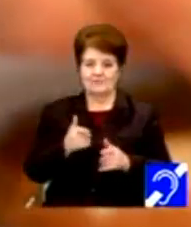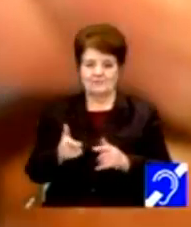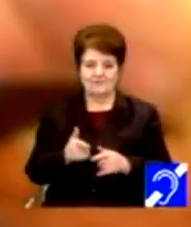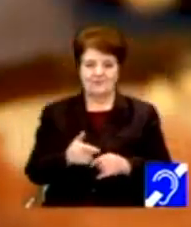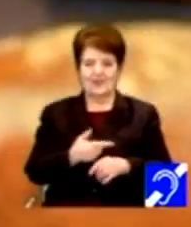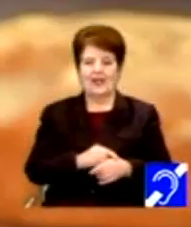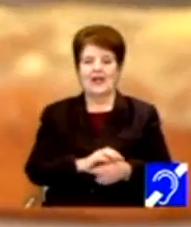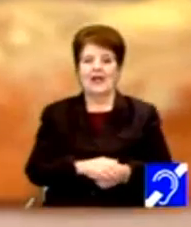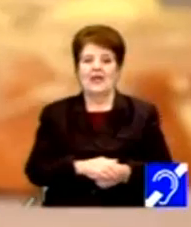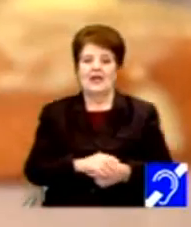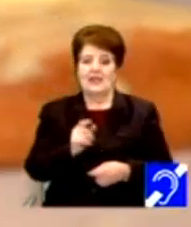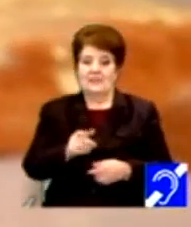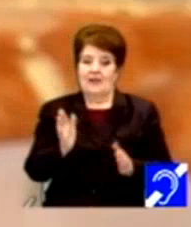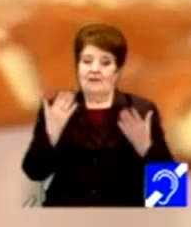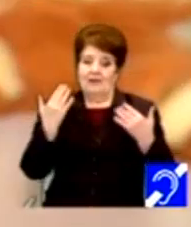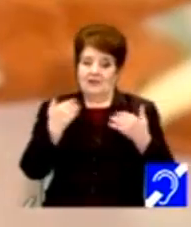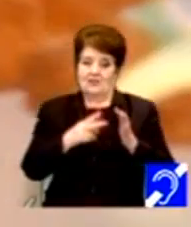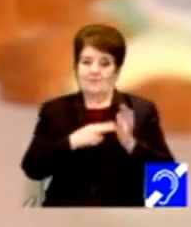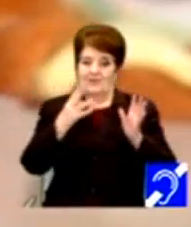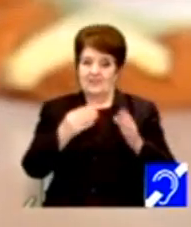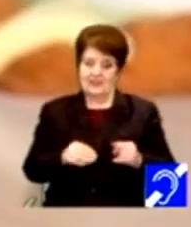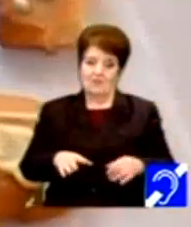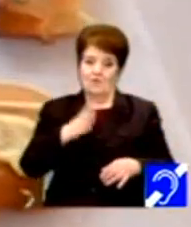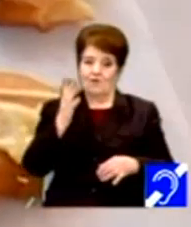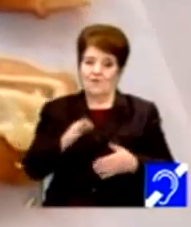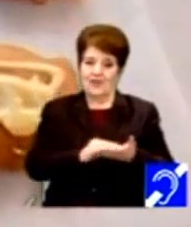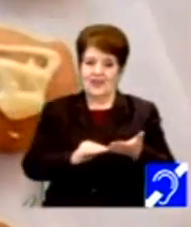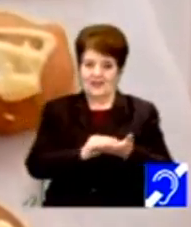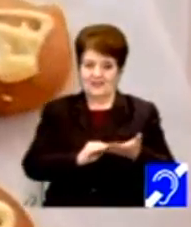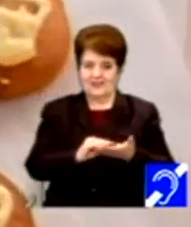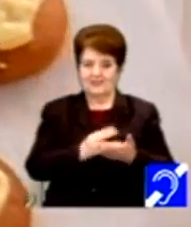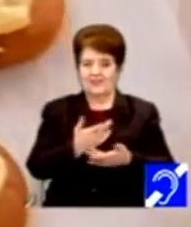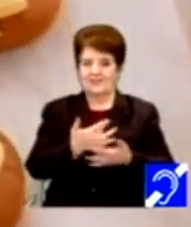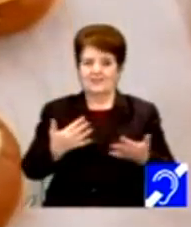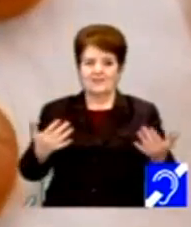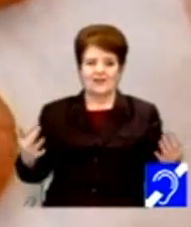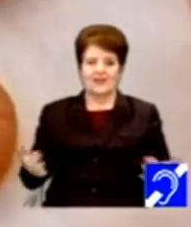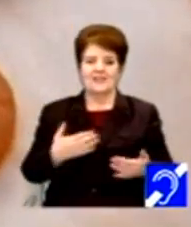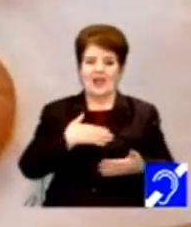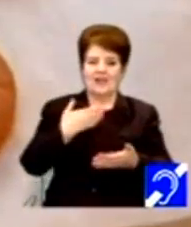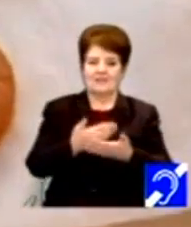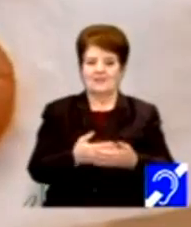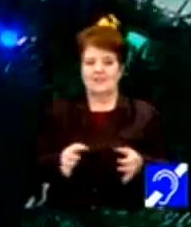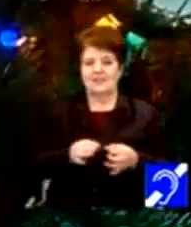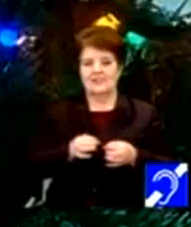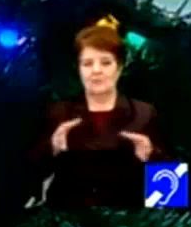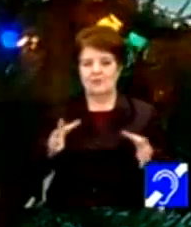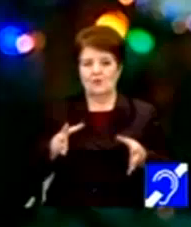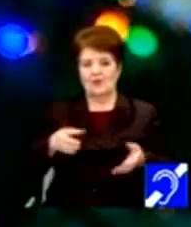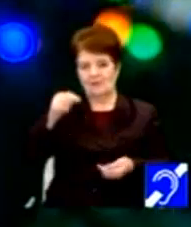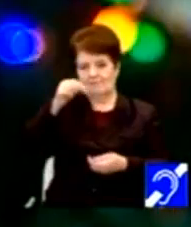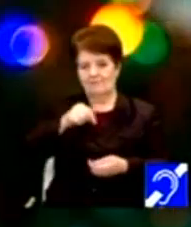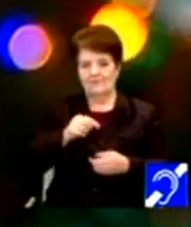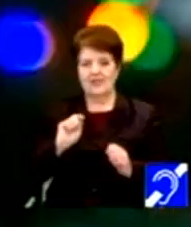cadrul clubului de vacanță, care durează 7 zile, copiii vor fi antrenați în diverse activități specifice sărbătorilor de iarnă.